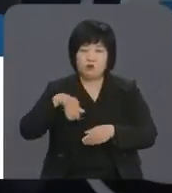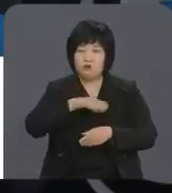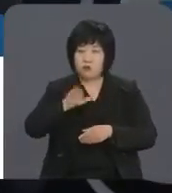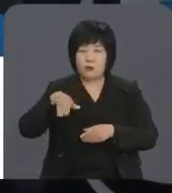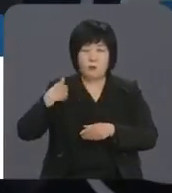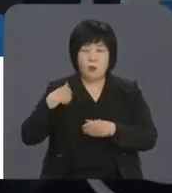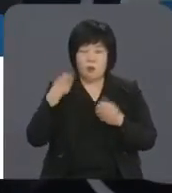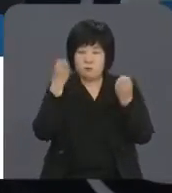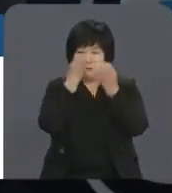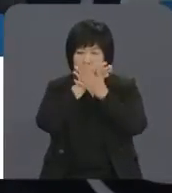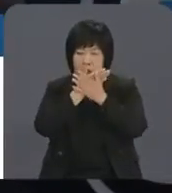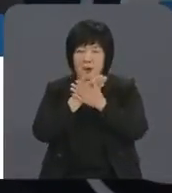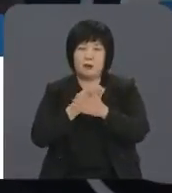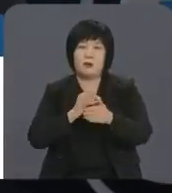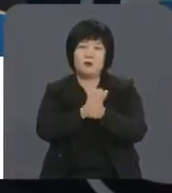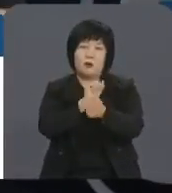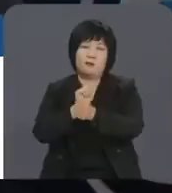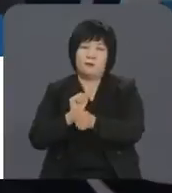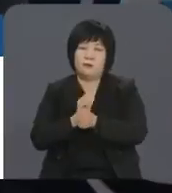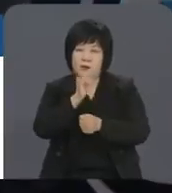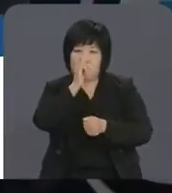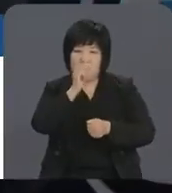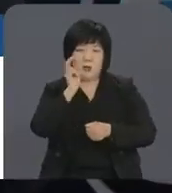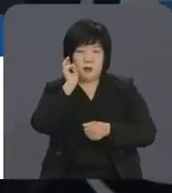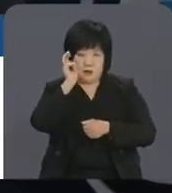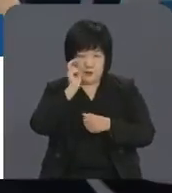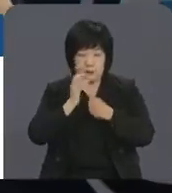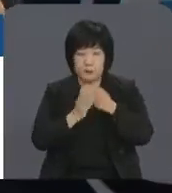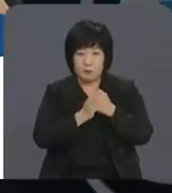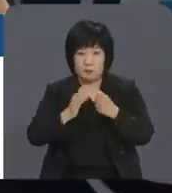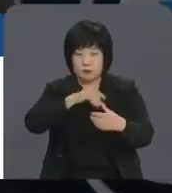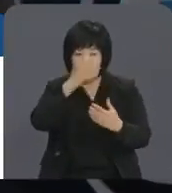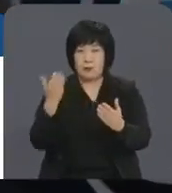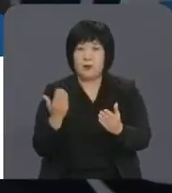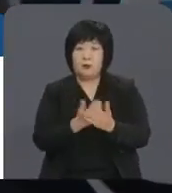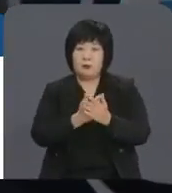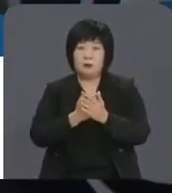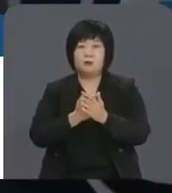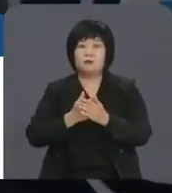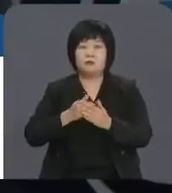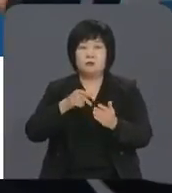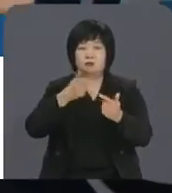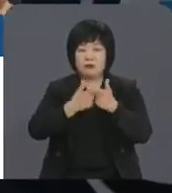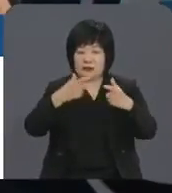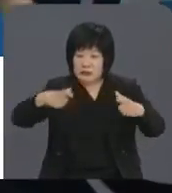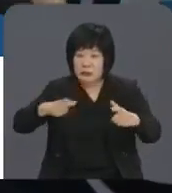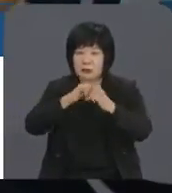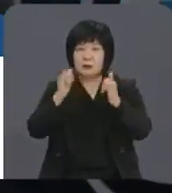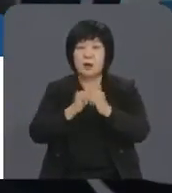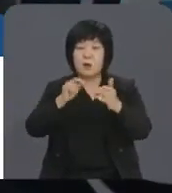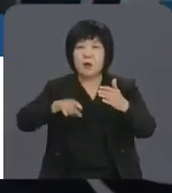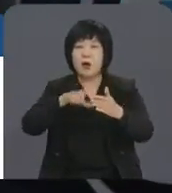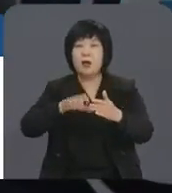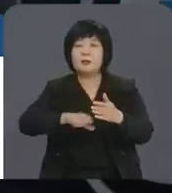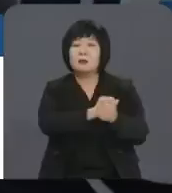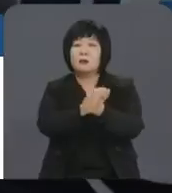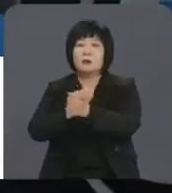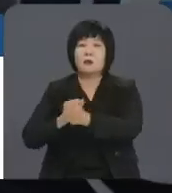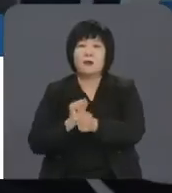깜깜이 감염이 있을 수 있다는 거기 때문에 전반적으로 살 저희 지역사회에서의 감염이